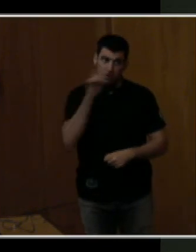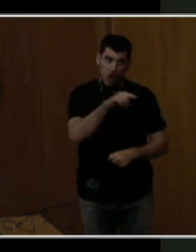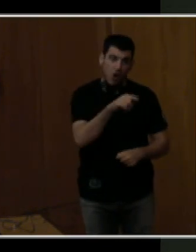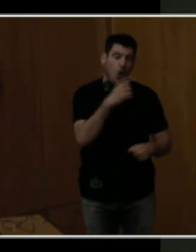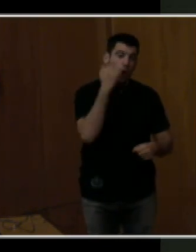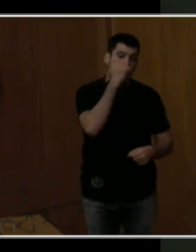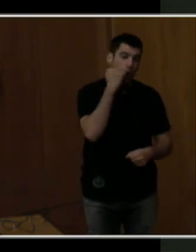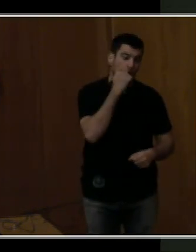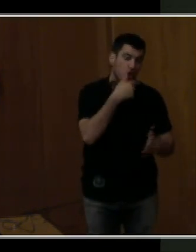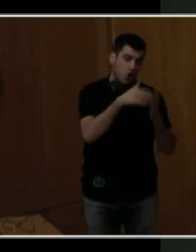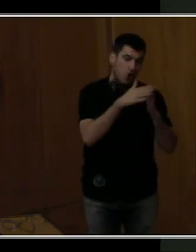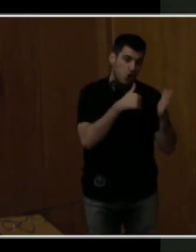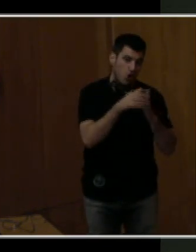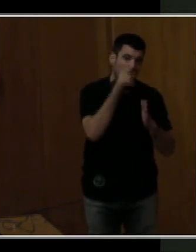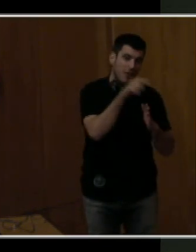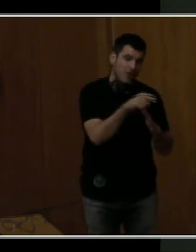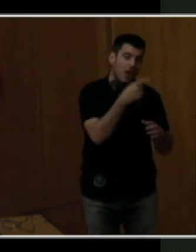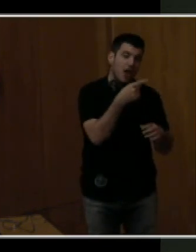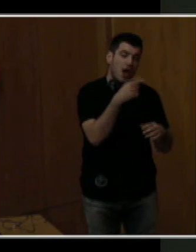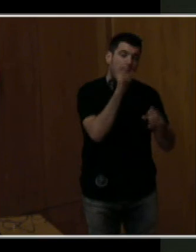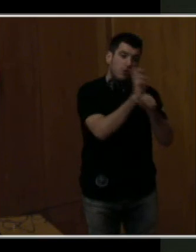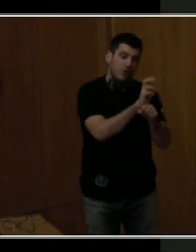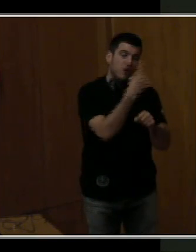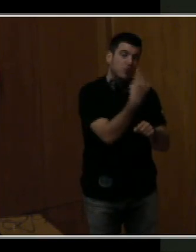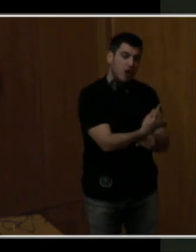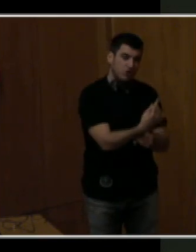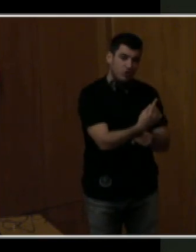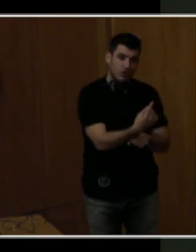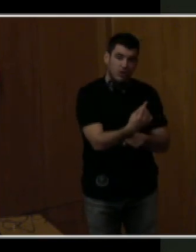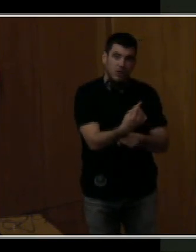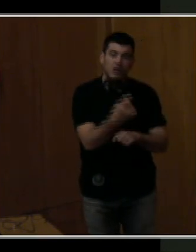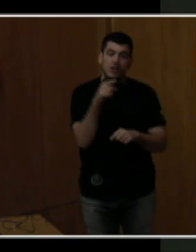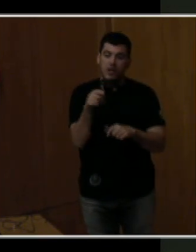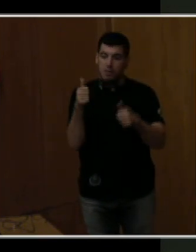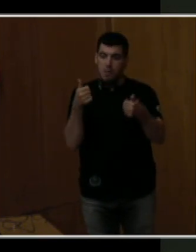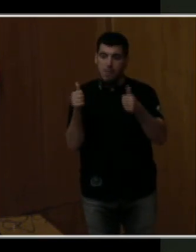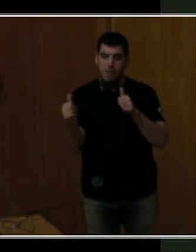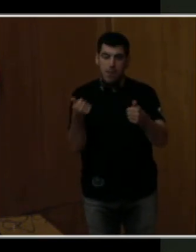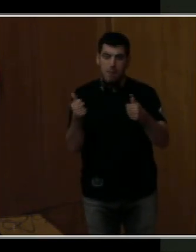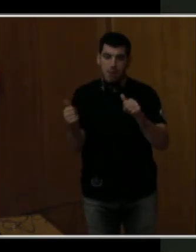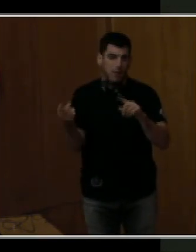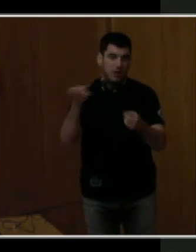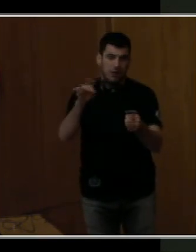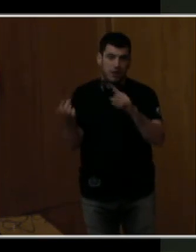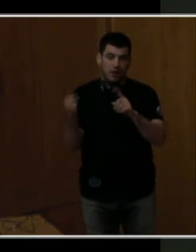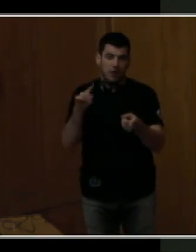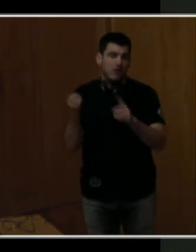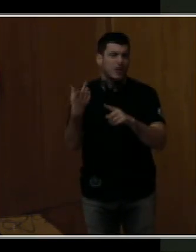κόκκινο χρώμα και να σημαίνει ότι έχω αποθηκευμένο τον άσο. Και με το σύστημα λοιπόν της παγίδευσης τι θα γίνει? Εδώ βλέπω